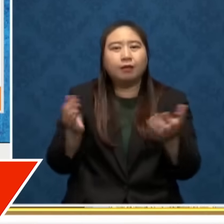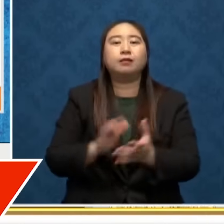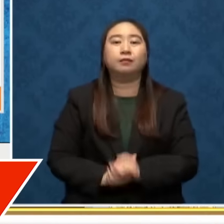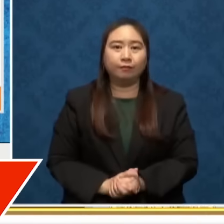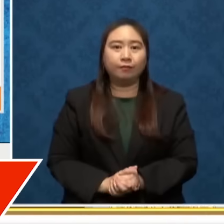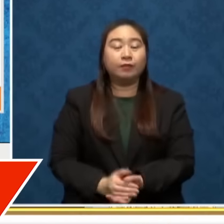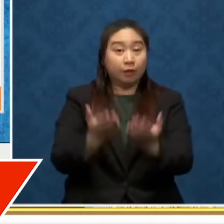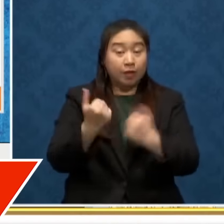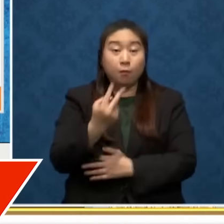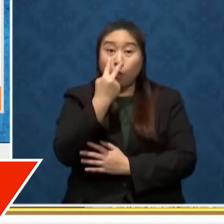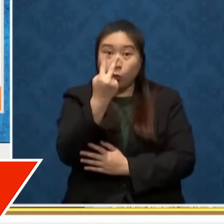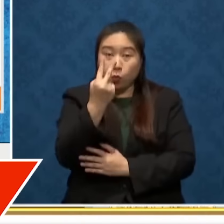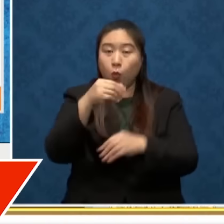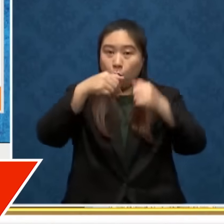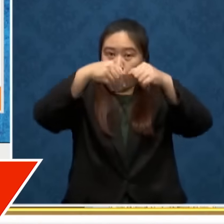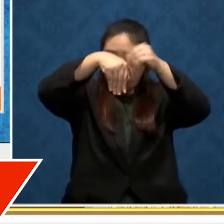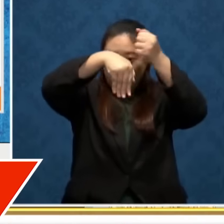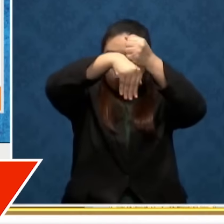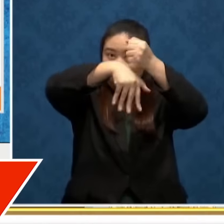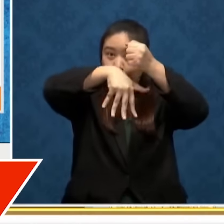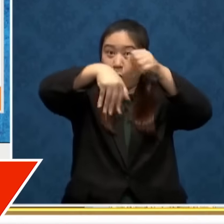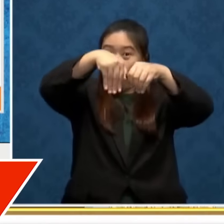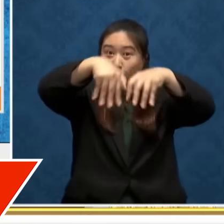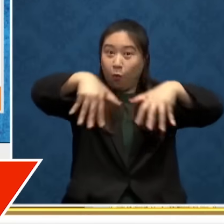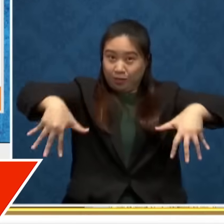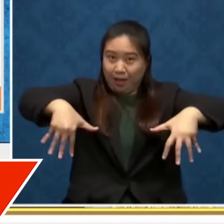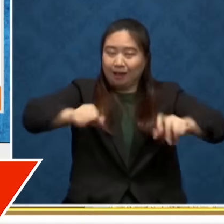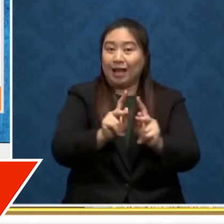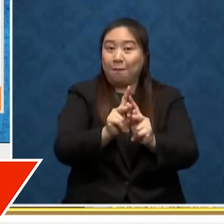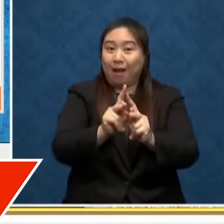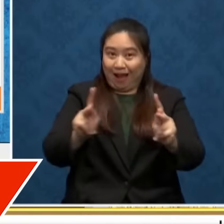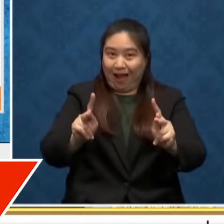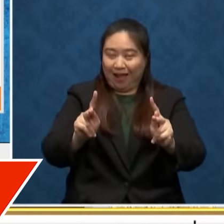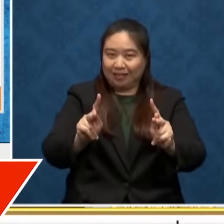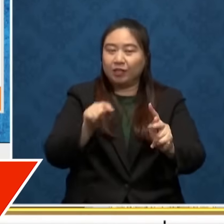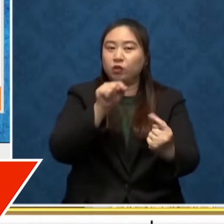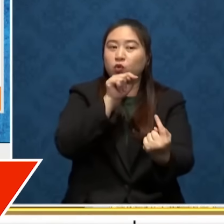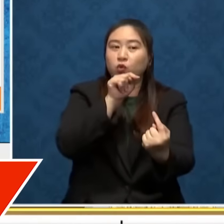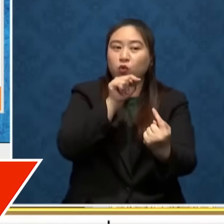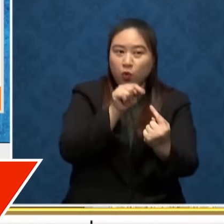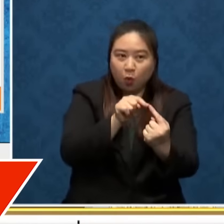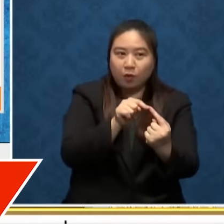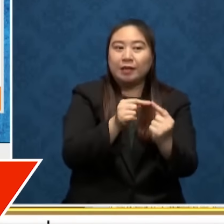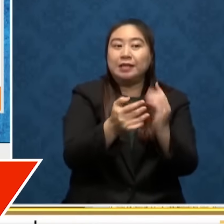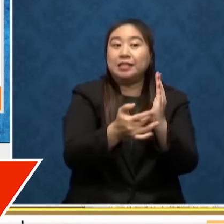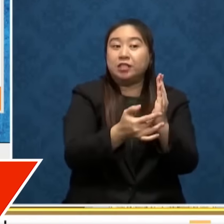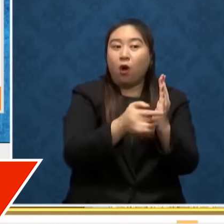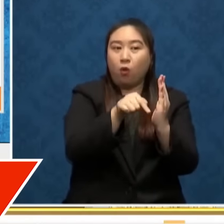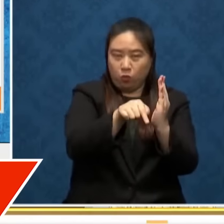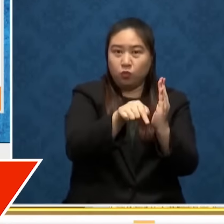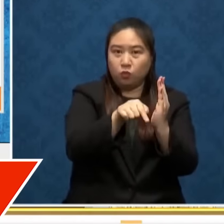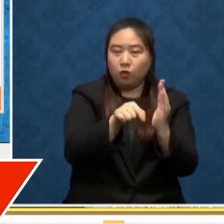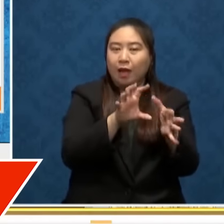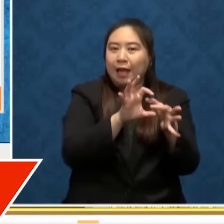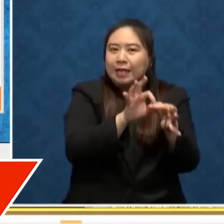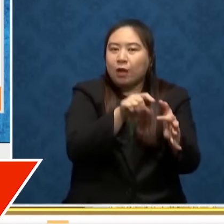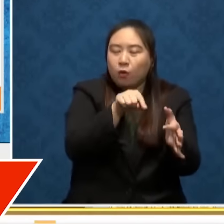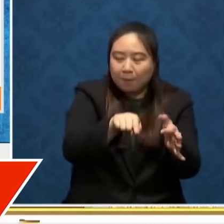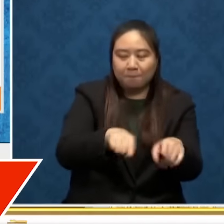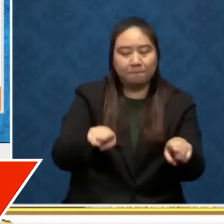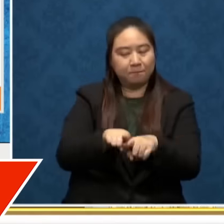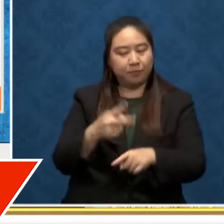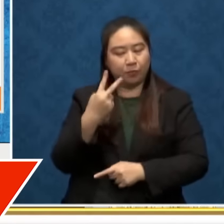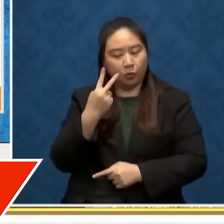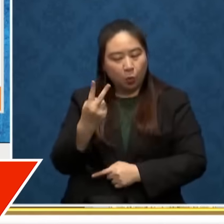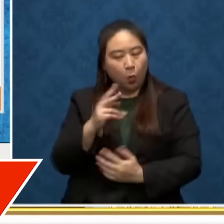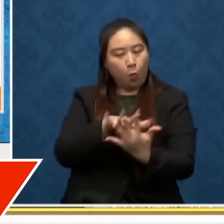แล้วผมชวนมาดูโครงสร้างของคณะกรรมการดิจิทัลเพื่อเศรษฐกิจและสังคมที่มีบทบาทในการให้ความเห็นวางแผนง